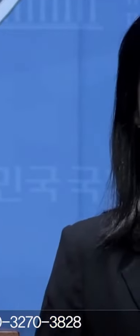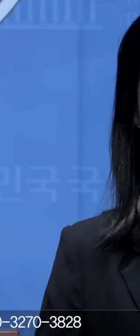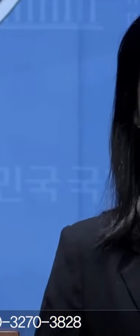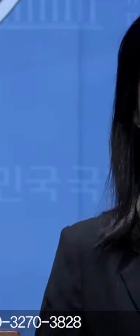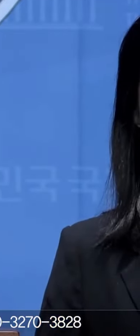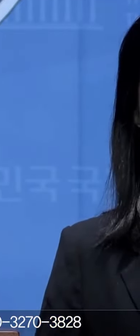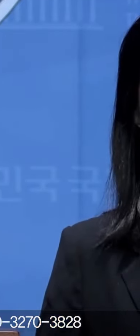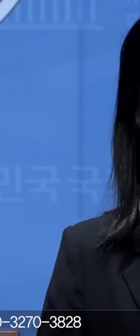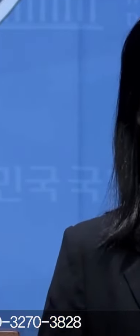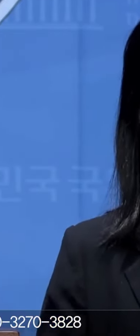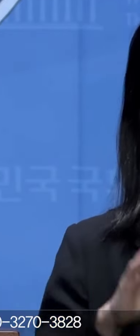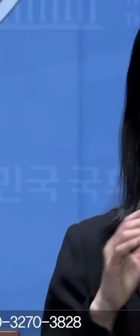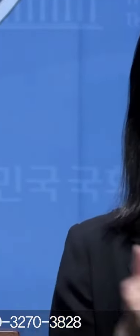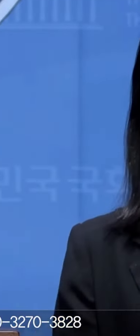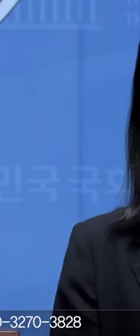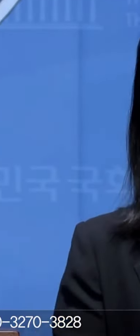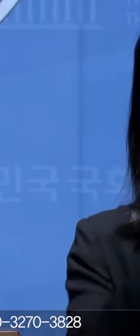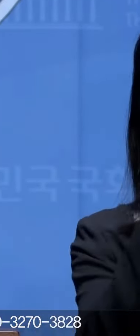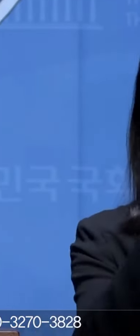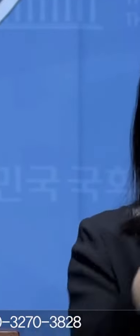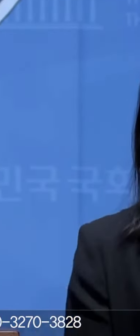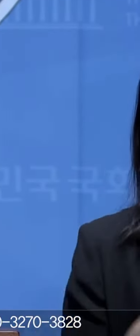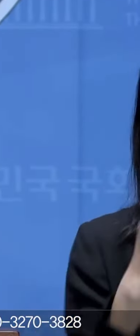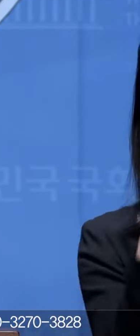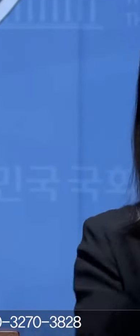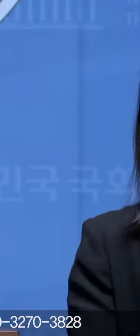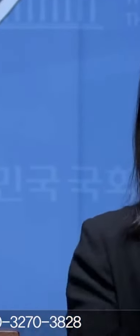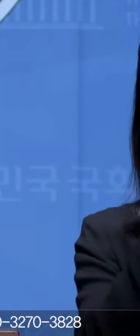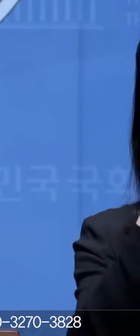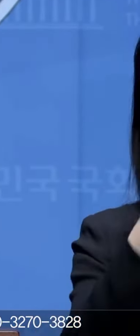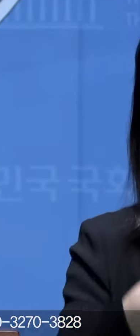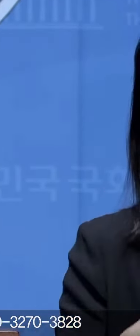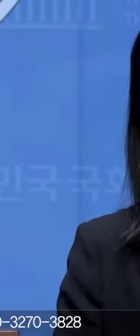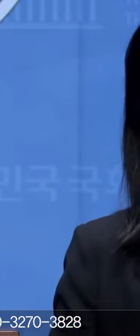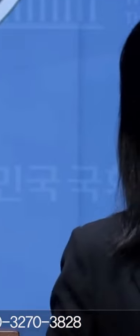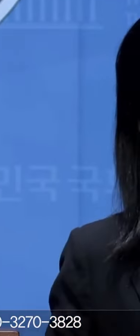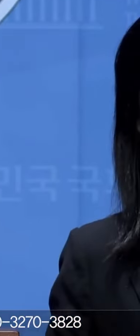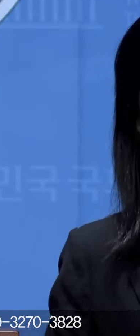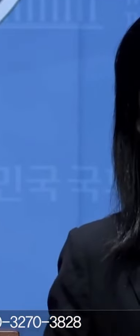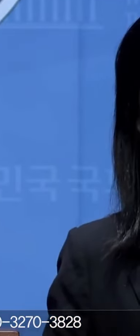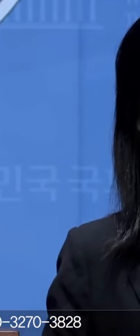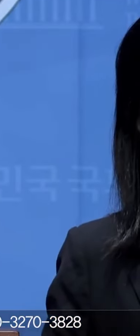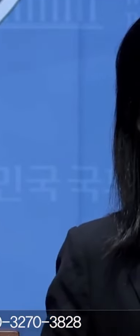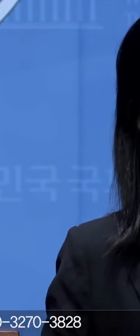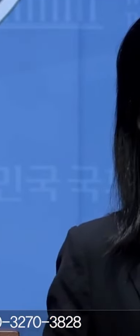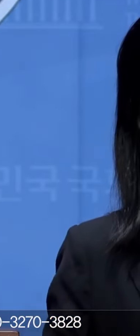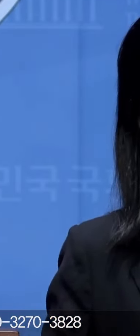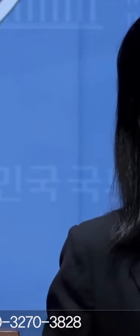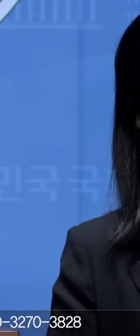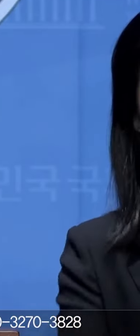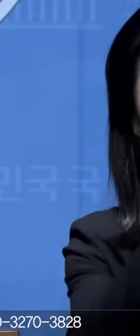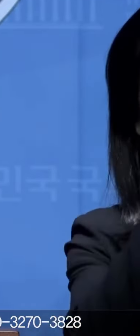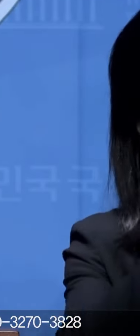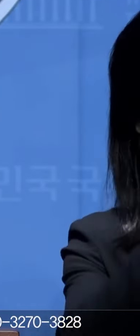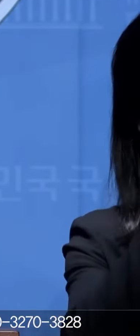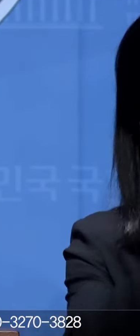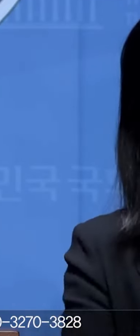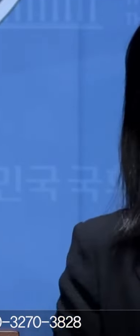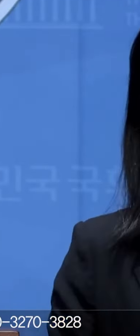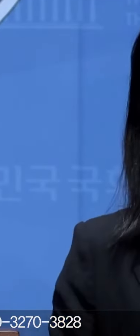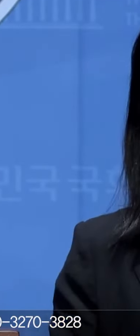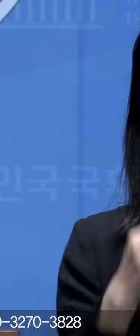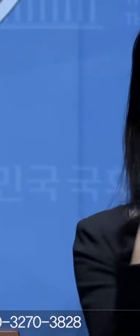생각합니다 국회를 부정하고 헌법을 부정하는 태도입니다